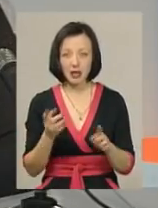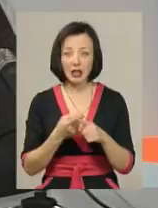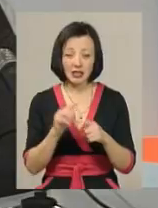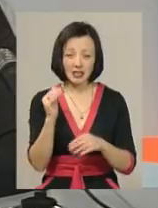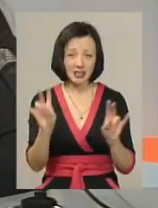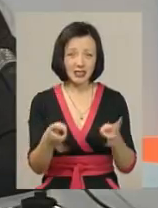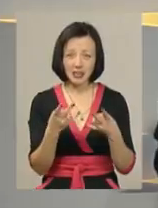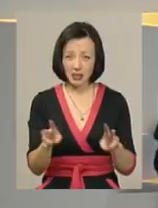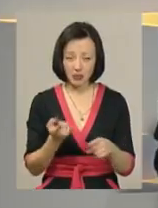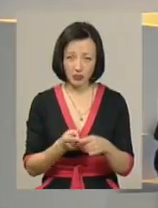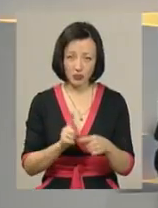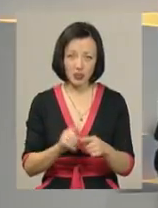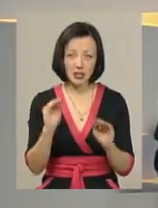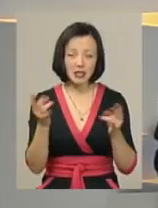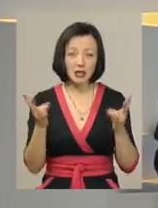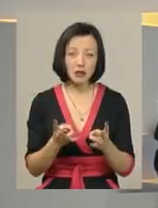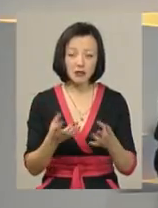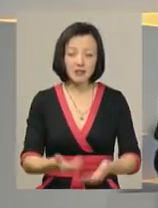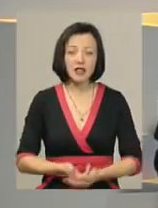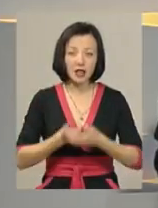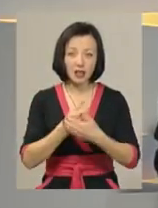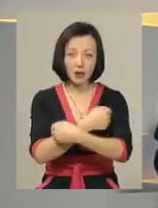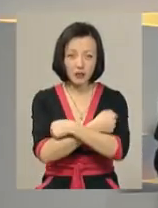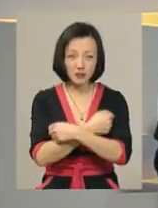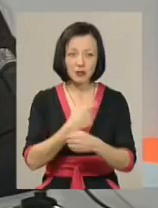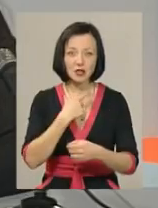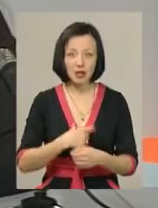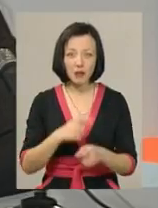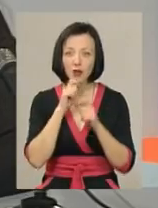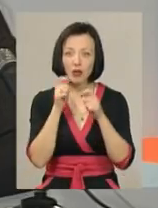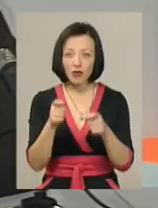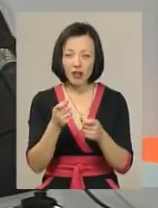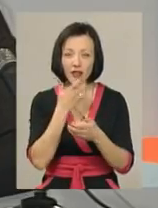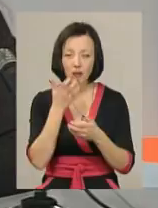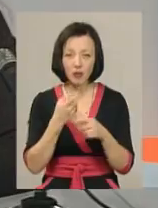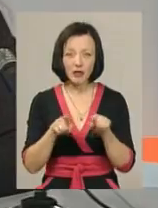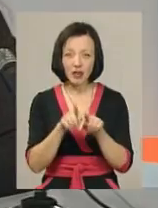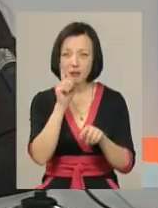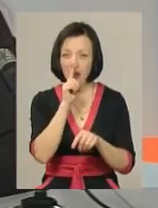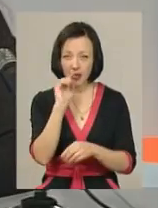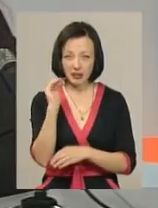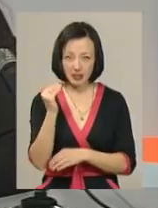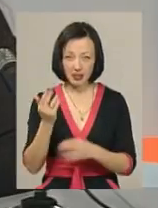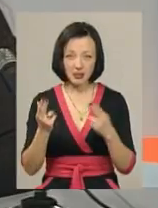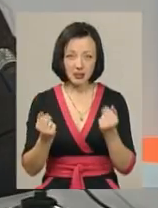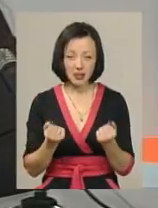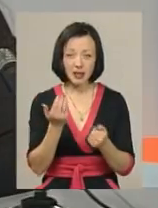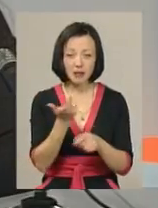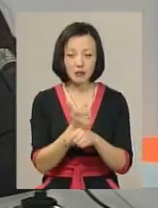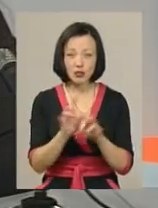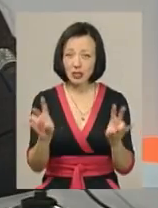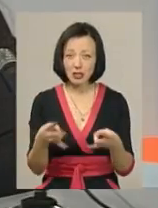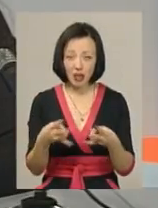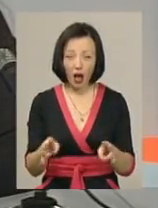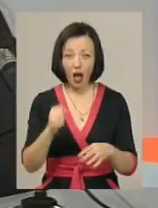дитині того не треба дитині треба щоб ви її взяли на руки притисли до себе і подарували їй тепло такій маленькій дитині да от їй більше не